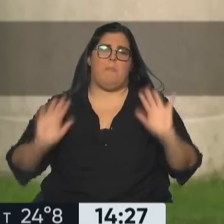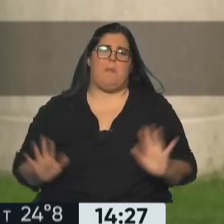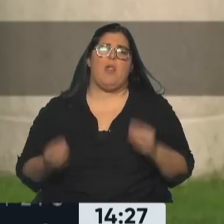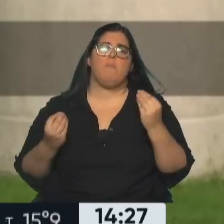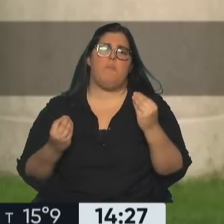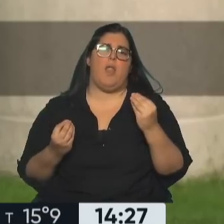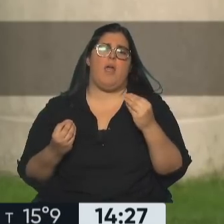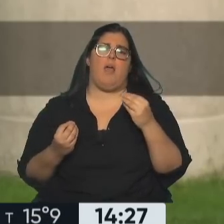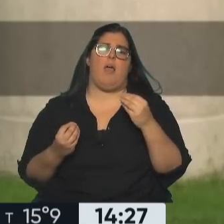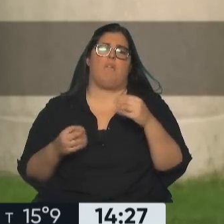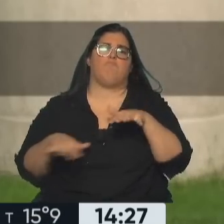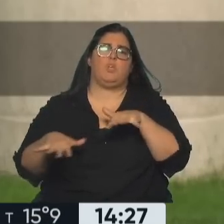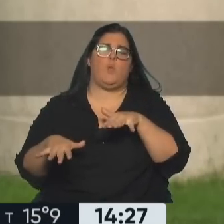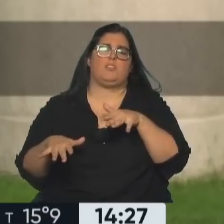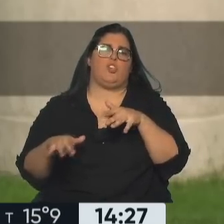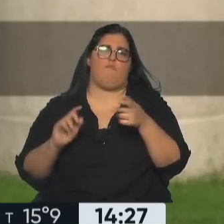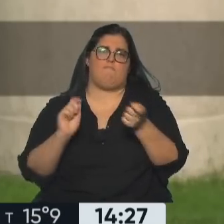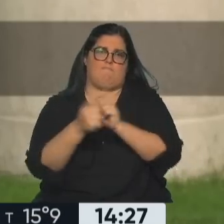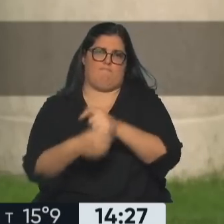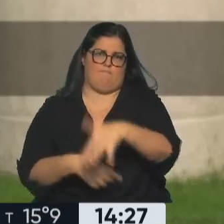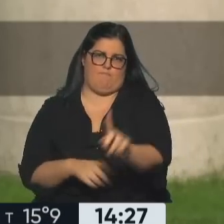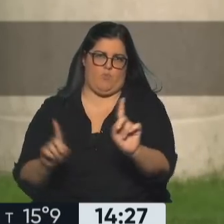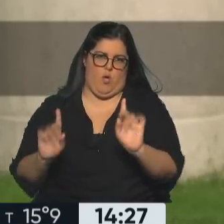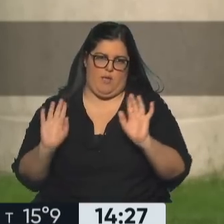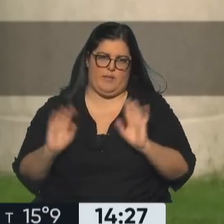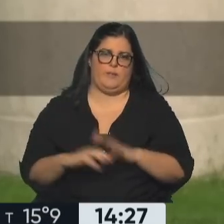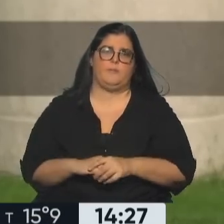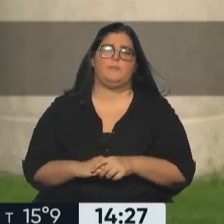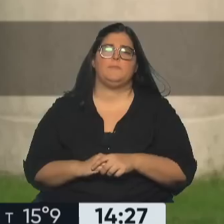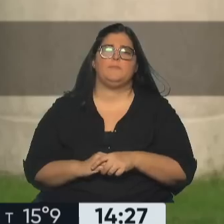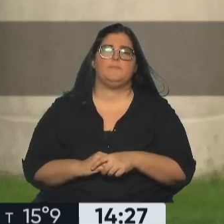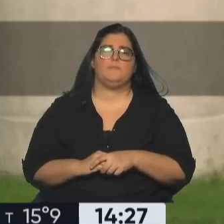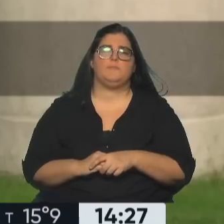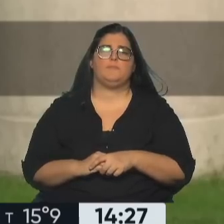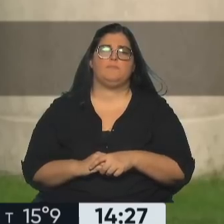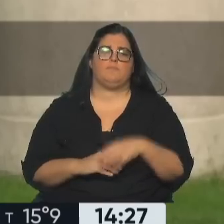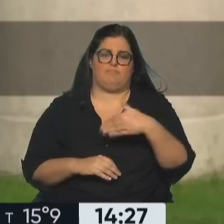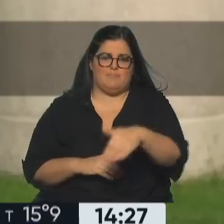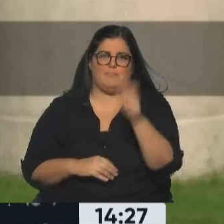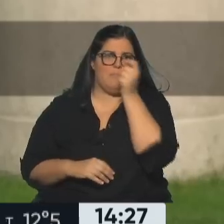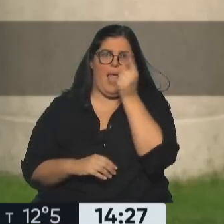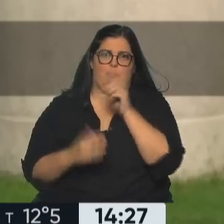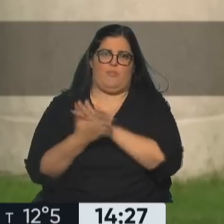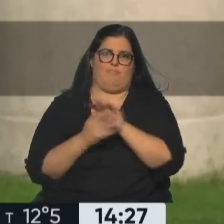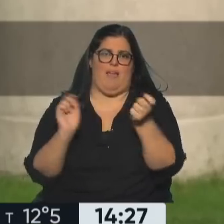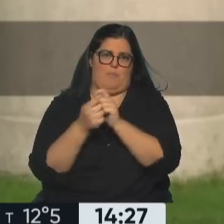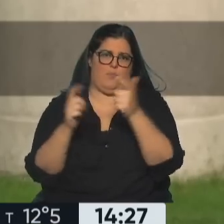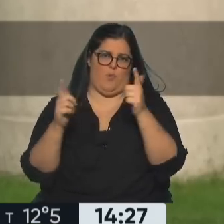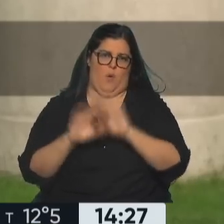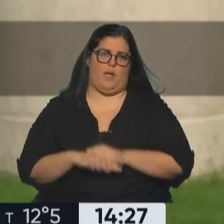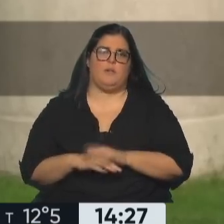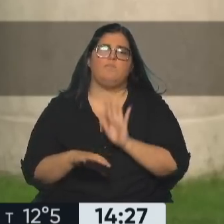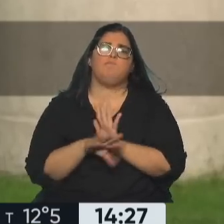Darauf einstellen, dass sich diese Lage auf absehbare Zeit nicht ändern wird. Anders gesagt, wir stehen vor